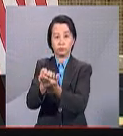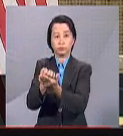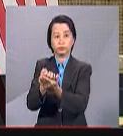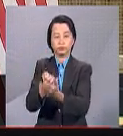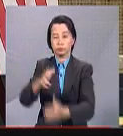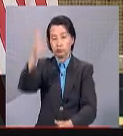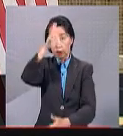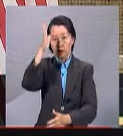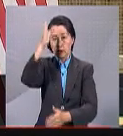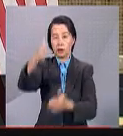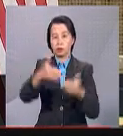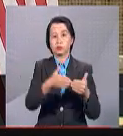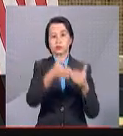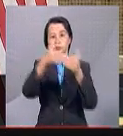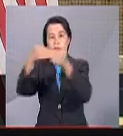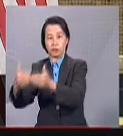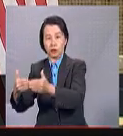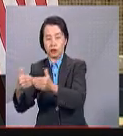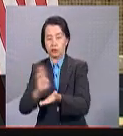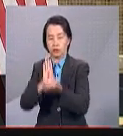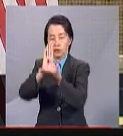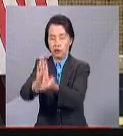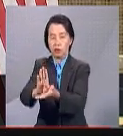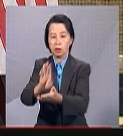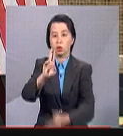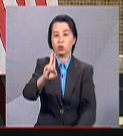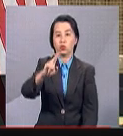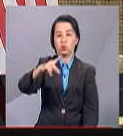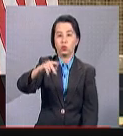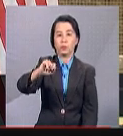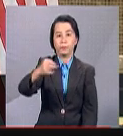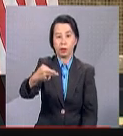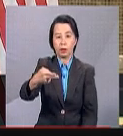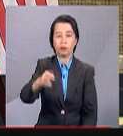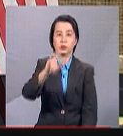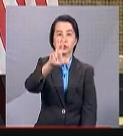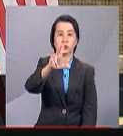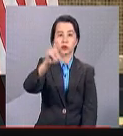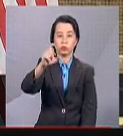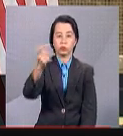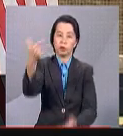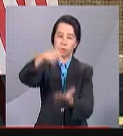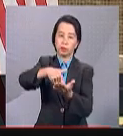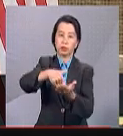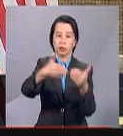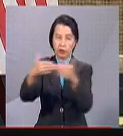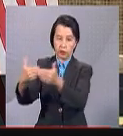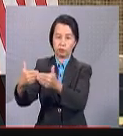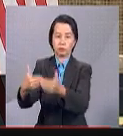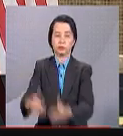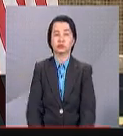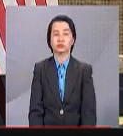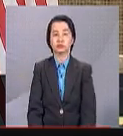Kerajaan akan melanjutkan subsidi upah ini selama tiga bulan lagi